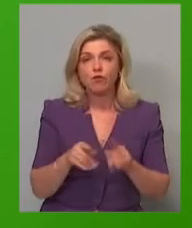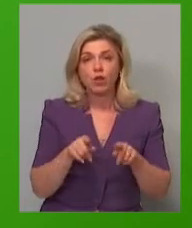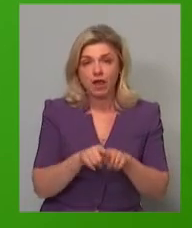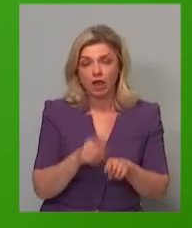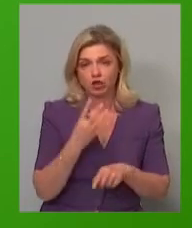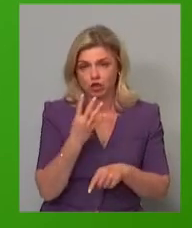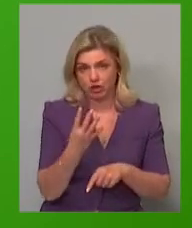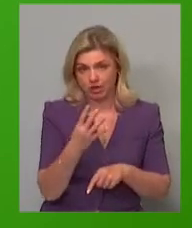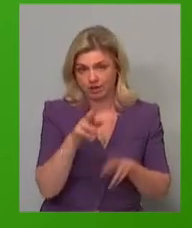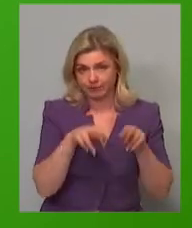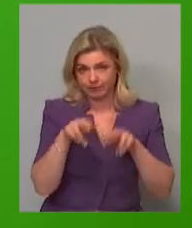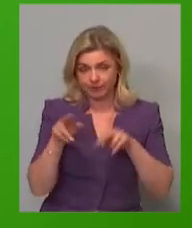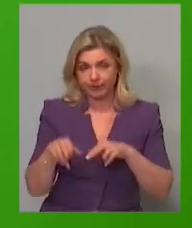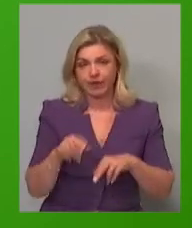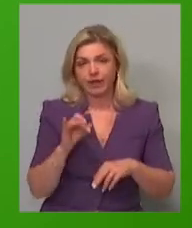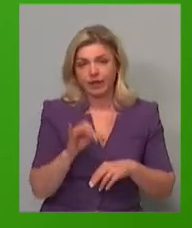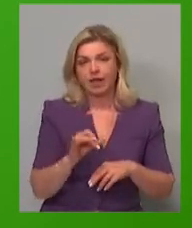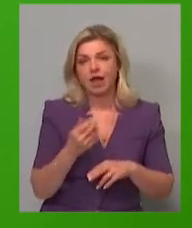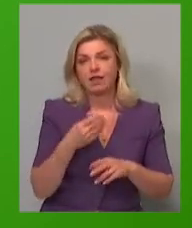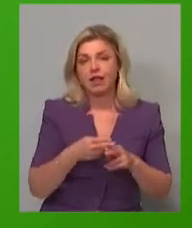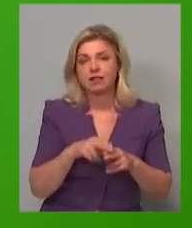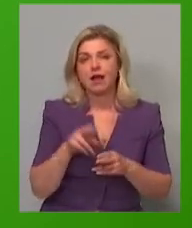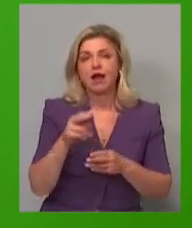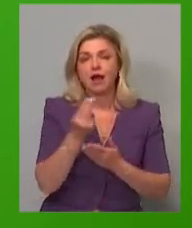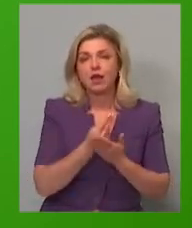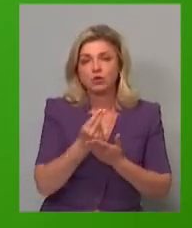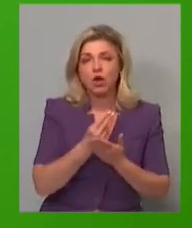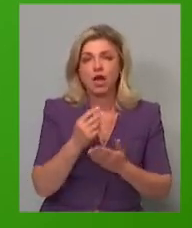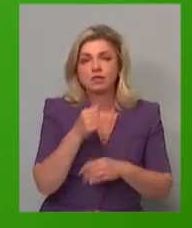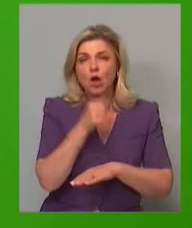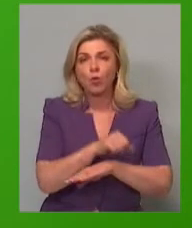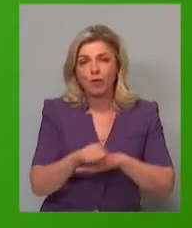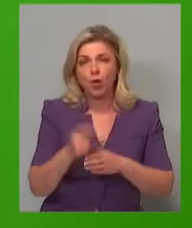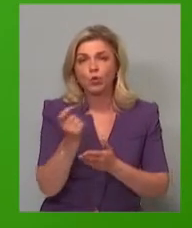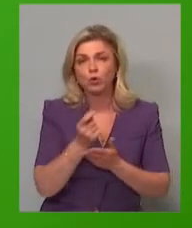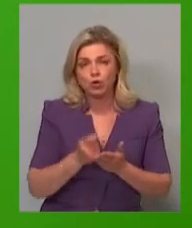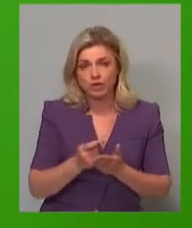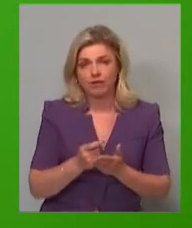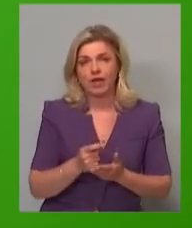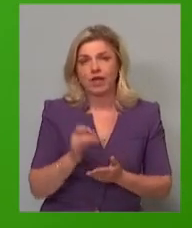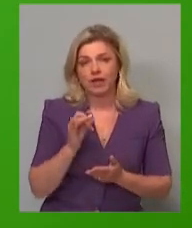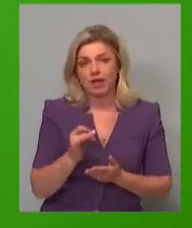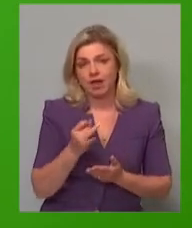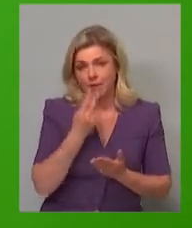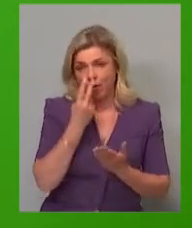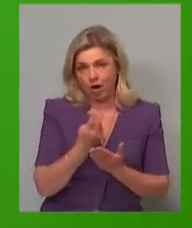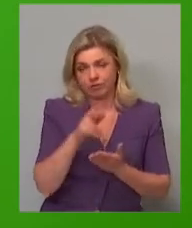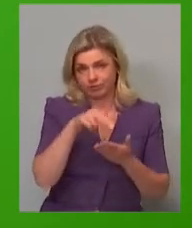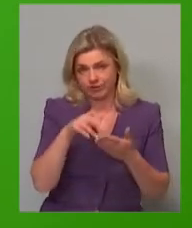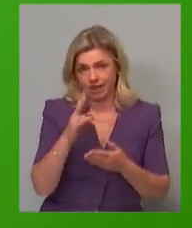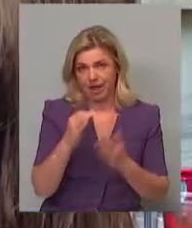4. Інтерпретують картини зарубіжних та українських художників у стилі поп-арт та мінімалізм і відтворюють на